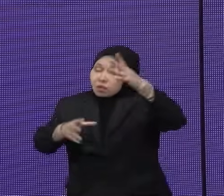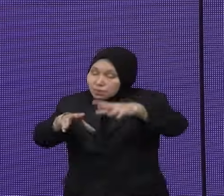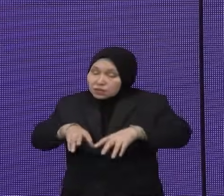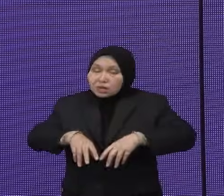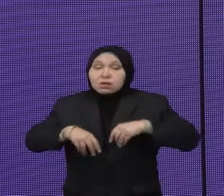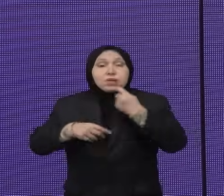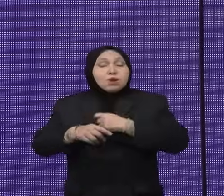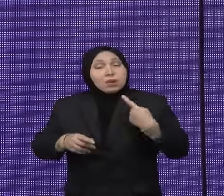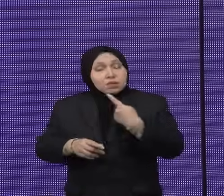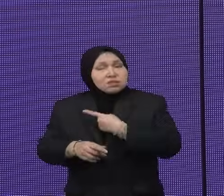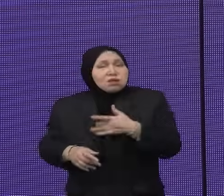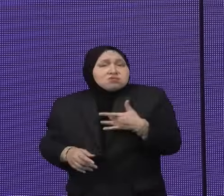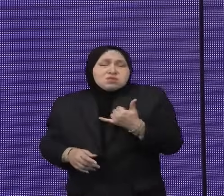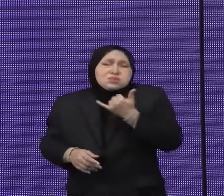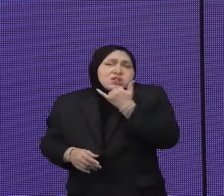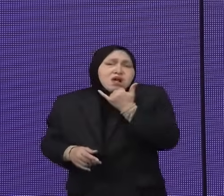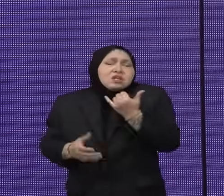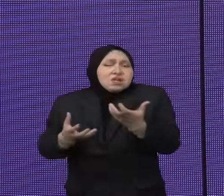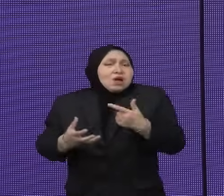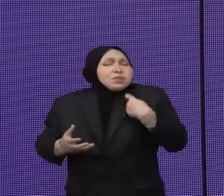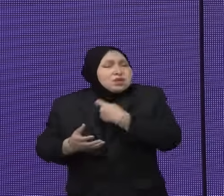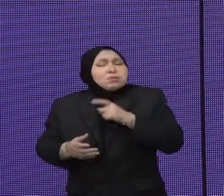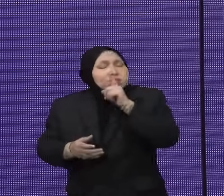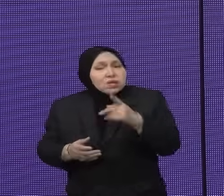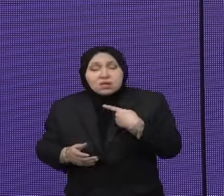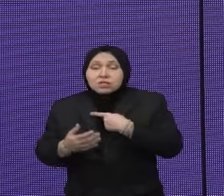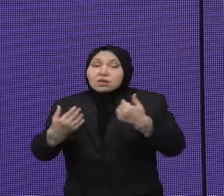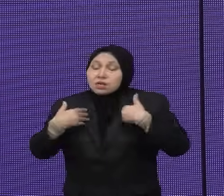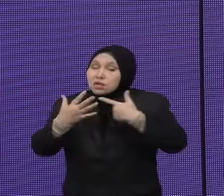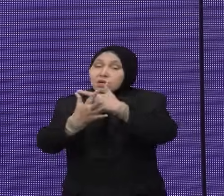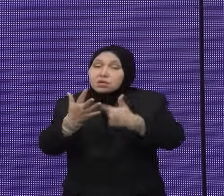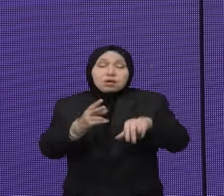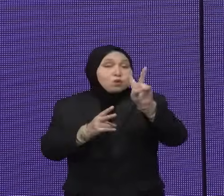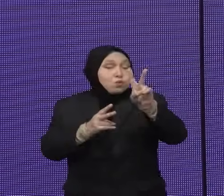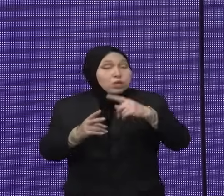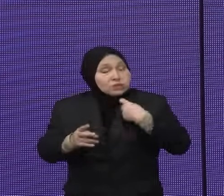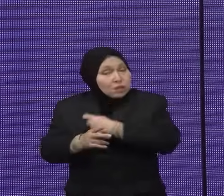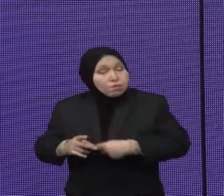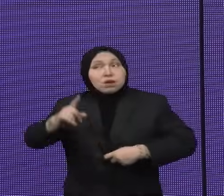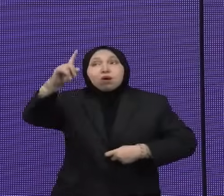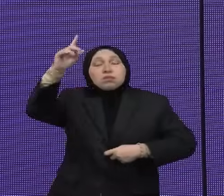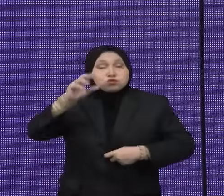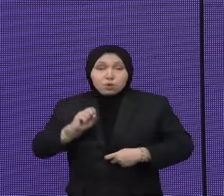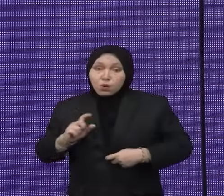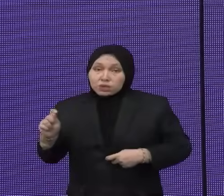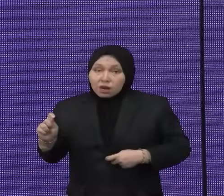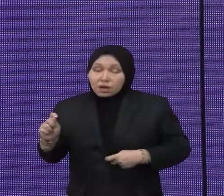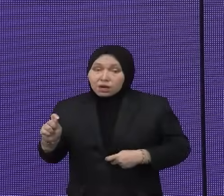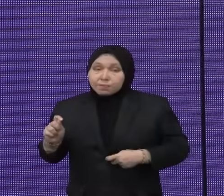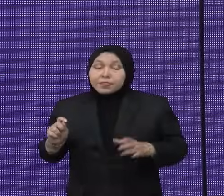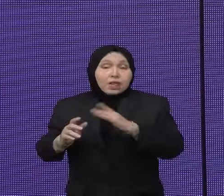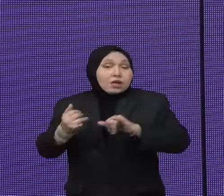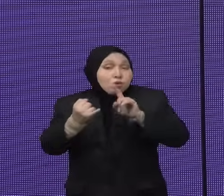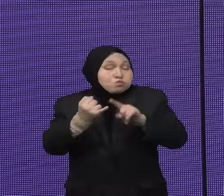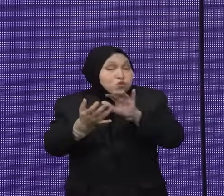sebabnya manusia ini kalau kita rasa bersalah, kita nak bertaubat, itu sebenarnya kita berada di antara dua taubat Allah Subhanahu Wa Taala. Dan di hujung